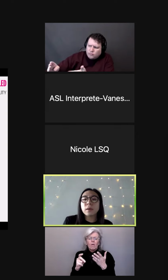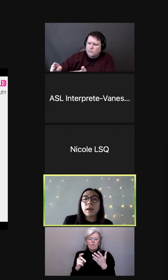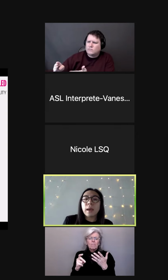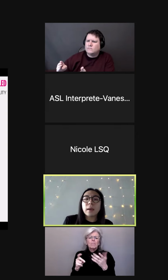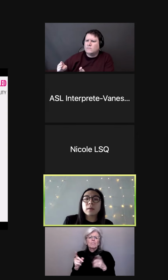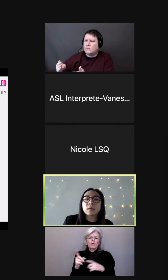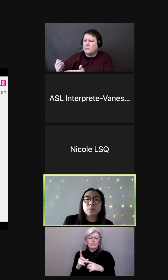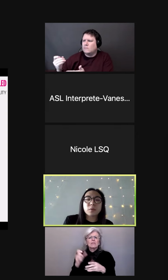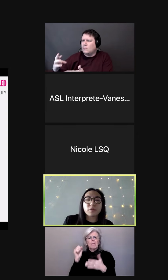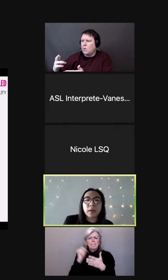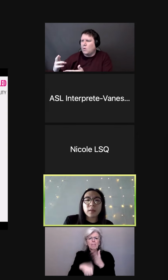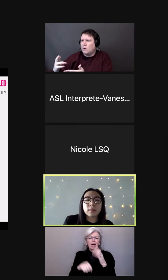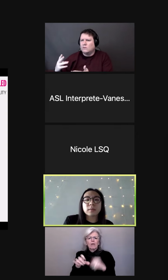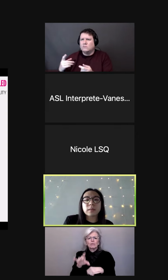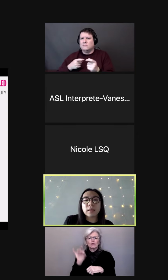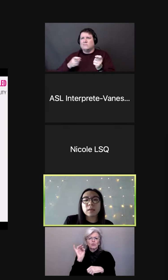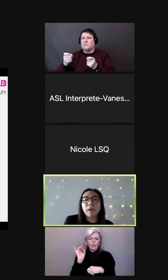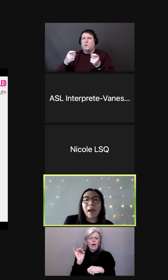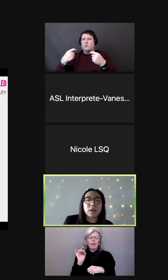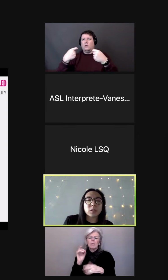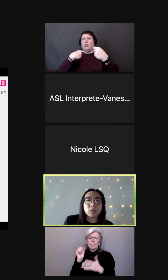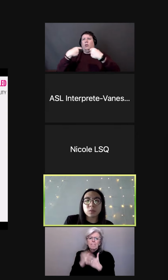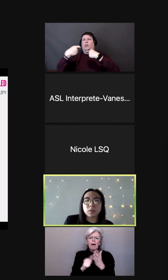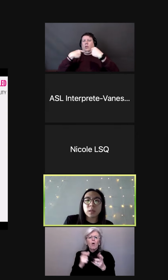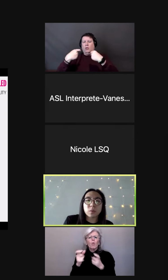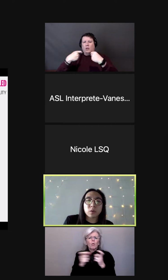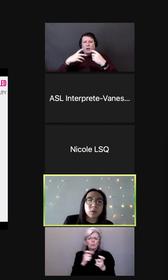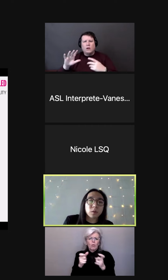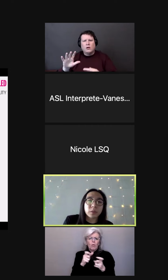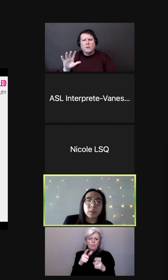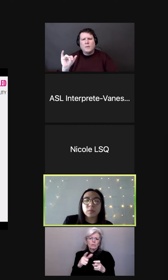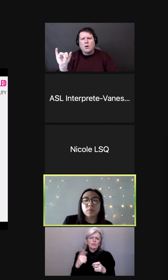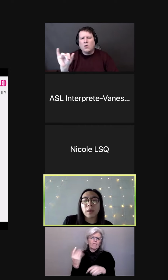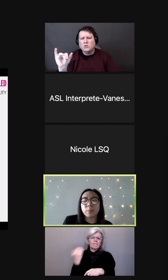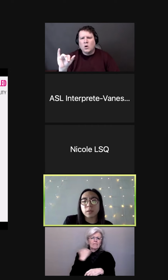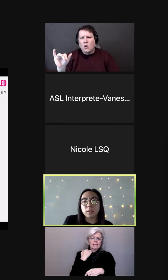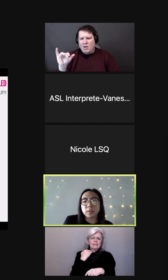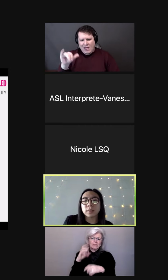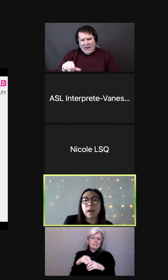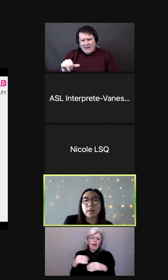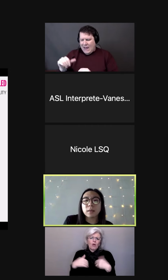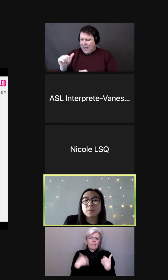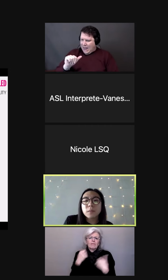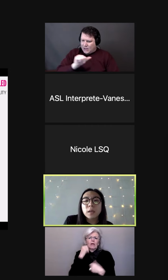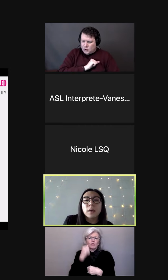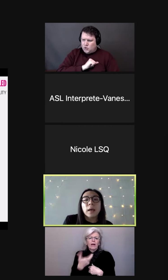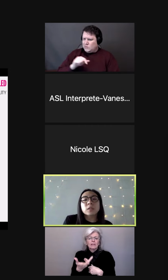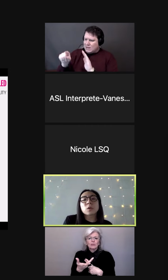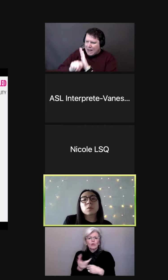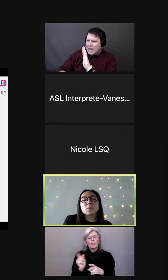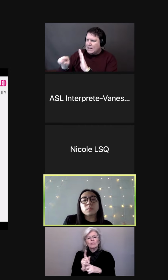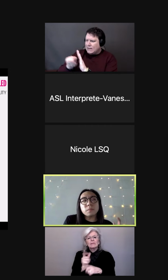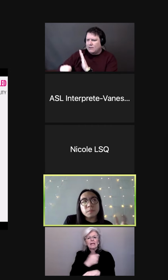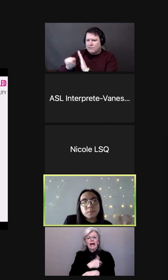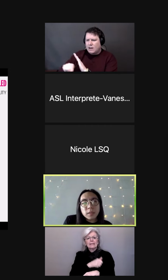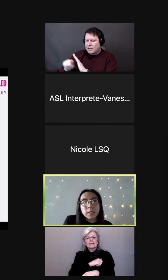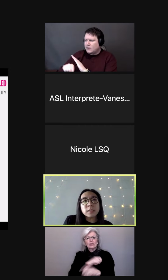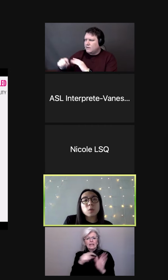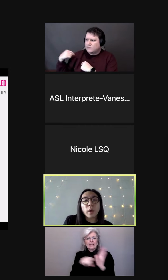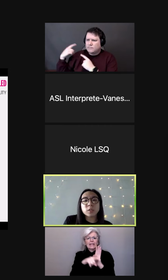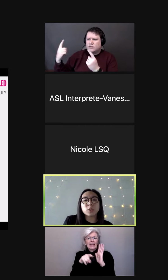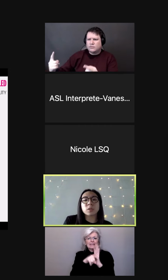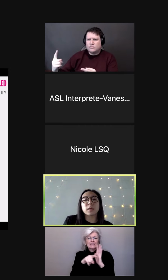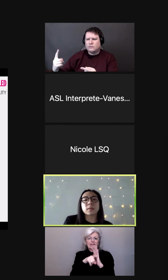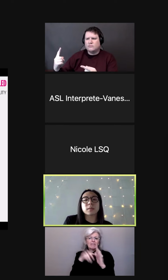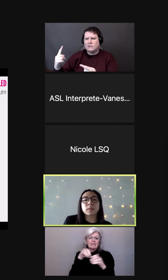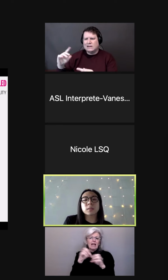le manque de choix et de contrôle dont ils étaient victimes dans leur vie quotidienne, ainsi que les attitudes négatives qui prévalaient dans